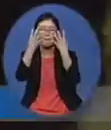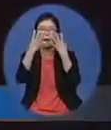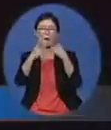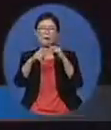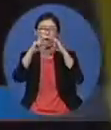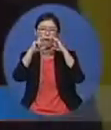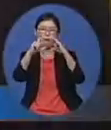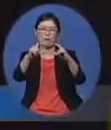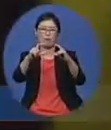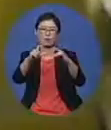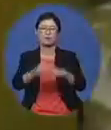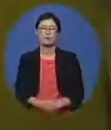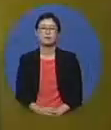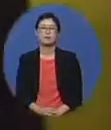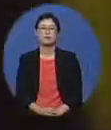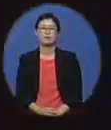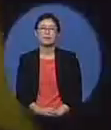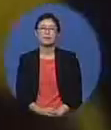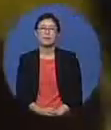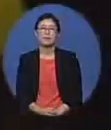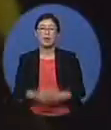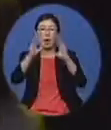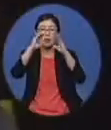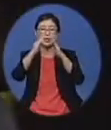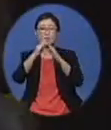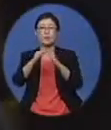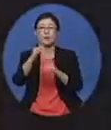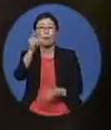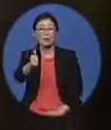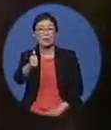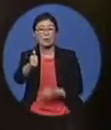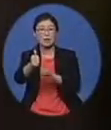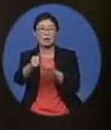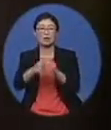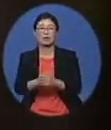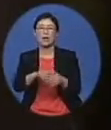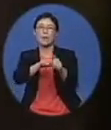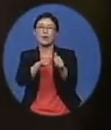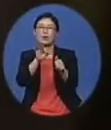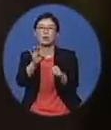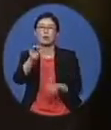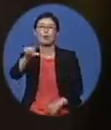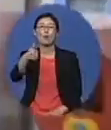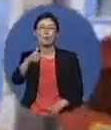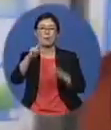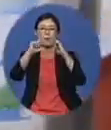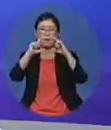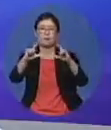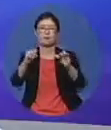밝혔습니다. 한편 재판부는 해당 어린이집 원장에 대해서 벌금 500만 원을 선고했습니다.